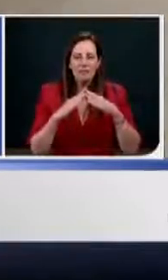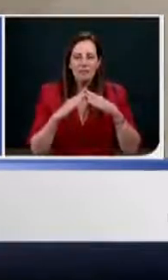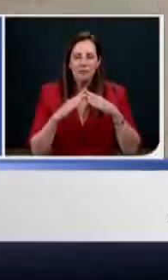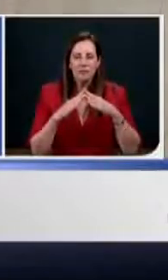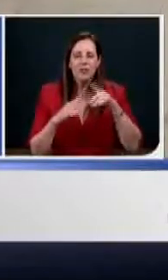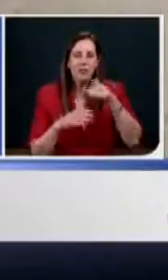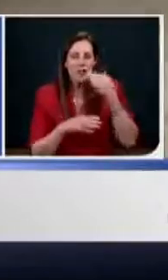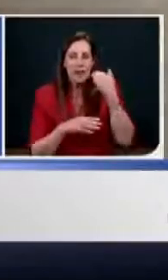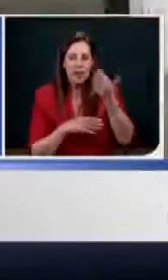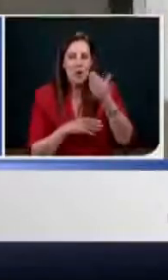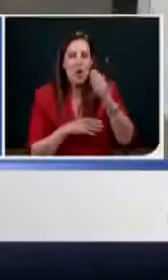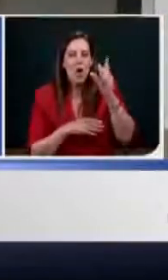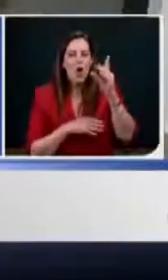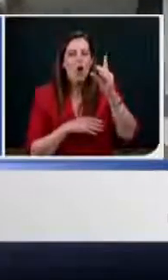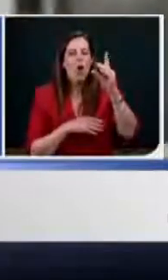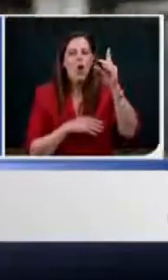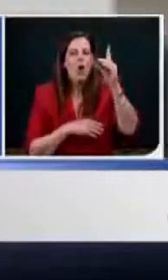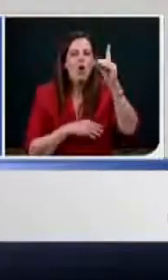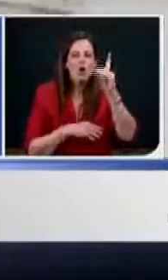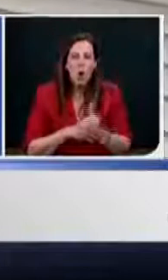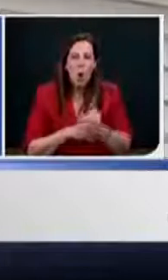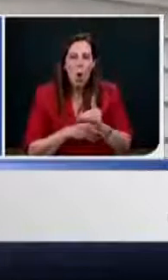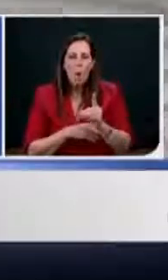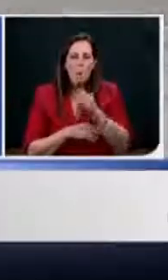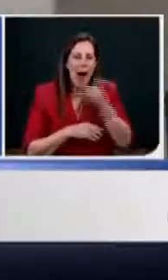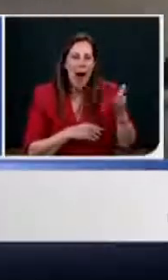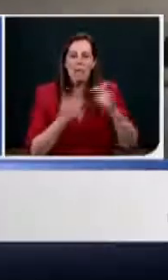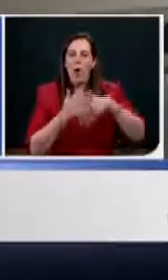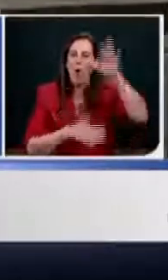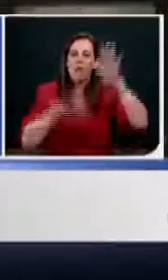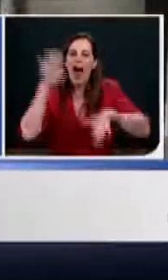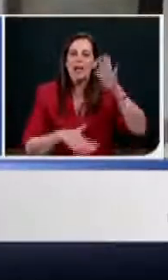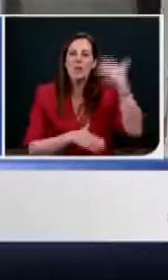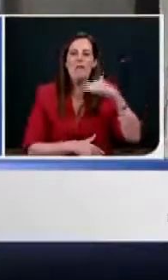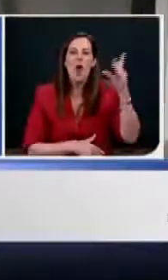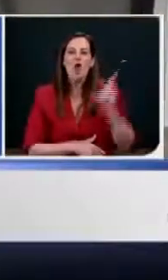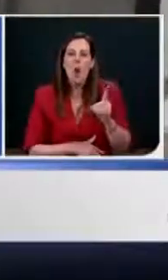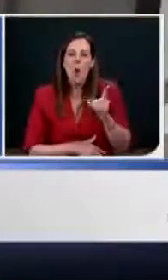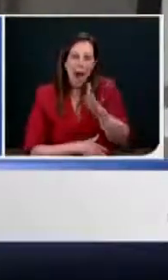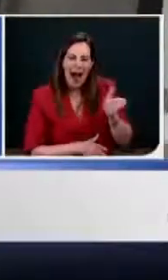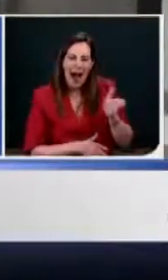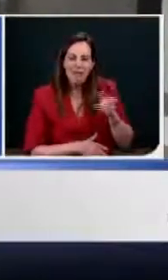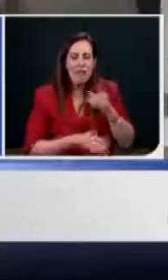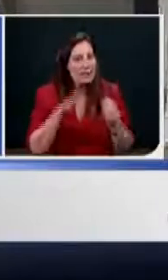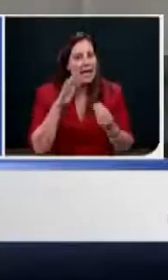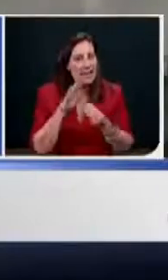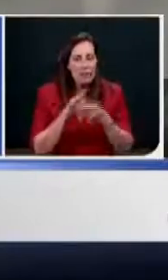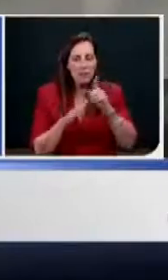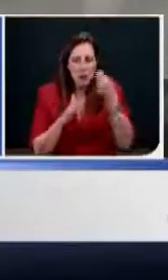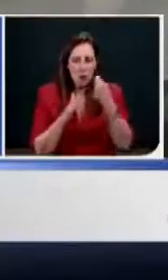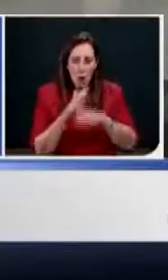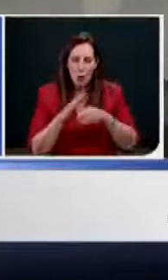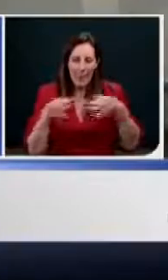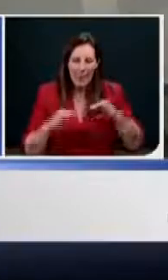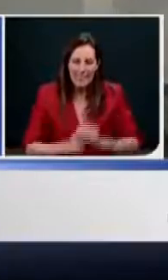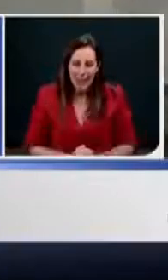שפונה לכיוון דרום-מערב, שבעצם רוב הגשמים מגיעים מדרום-מערב בארץ. זה ככה טיפ לאלו שקונים על